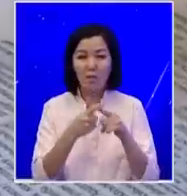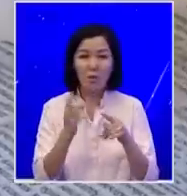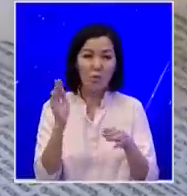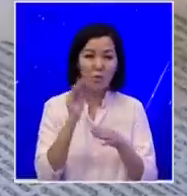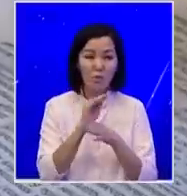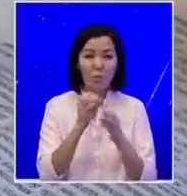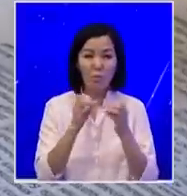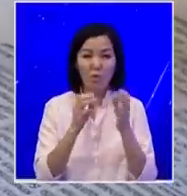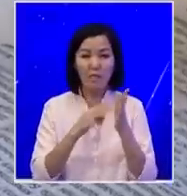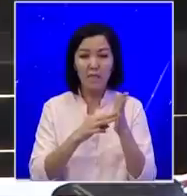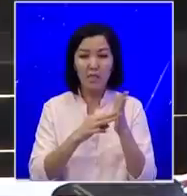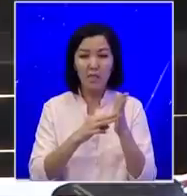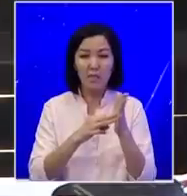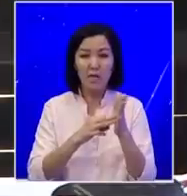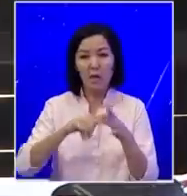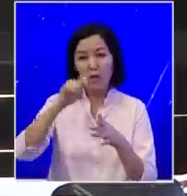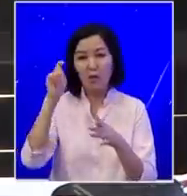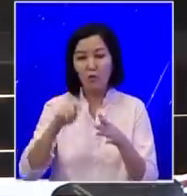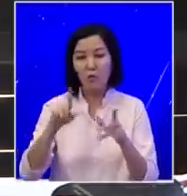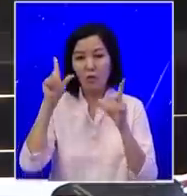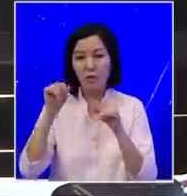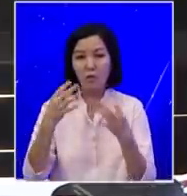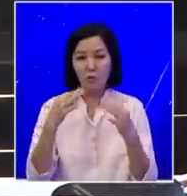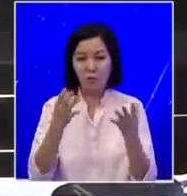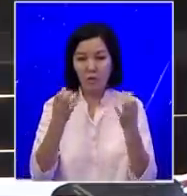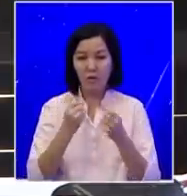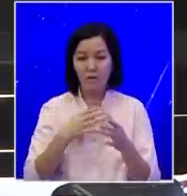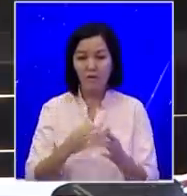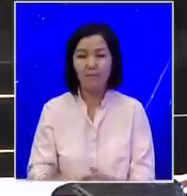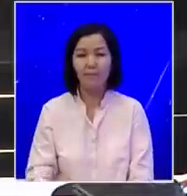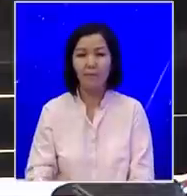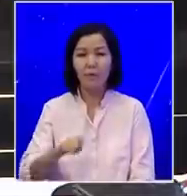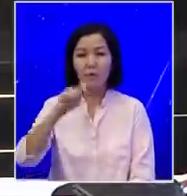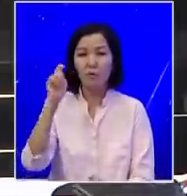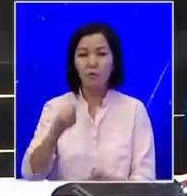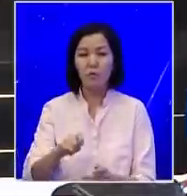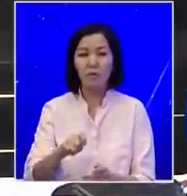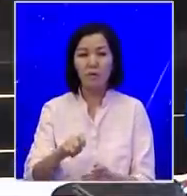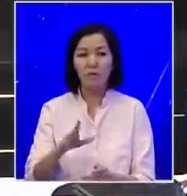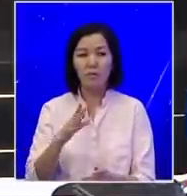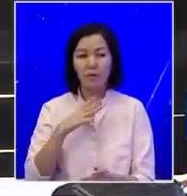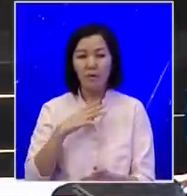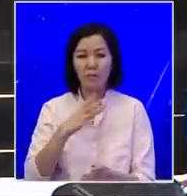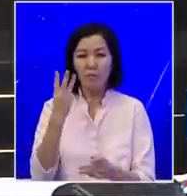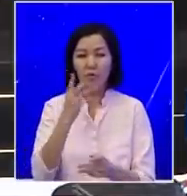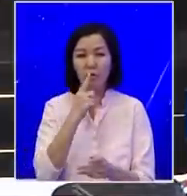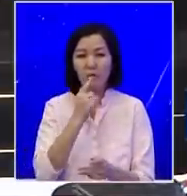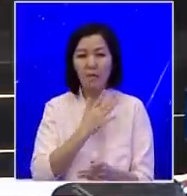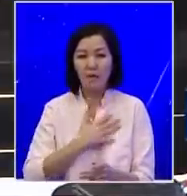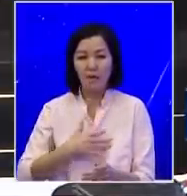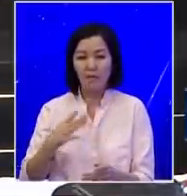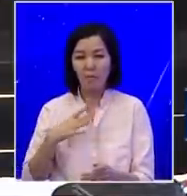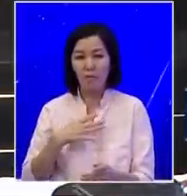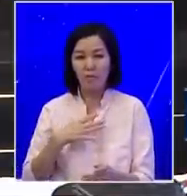өмірмен өлім алаңын аттанған. Соғысқа бардым, ішіне жерді болдым. Үшінші